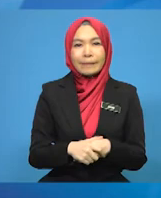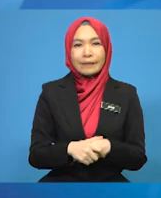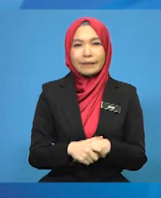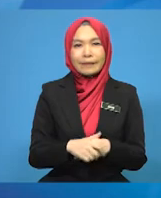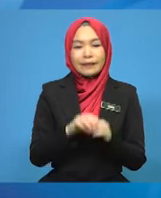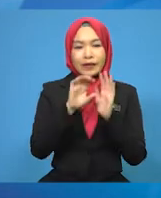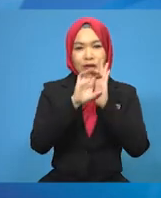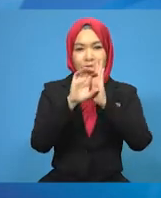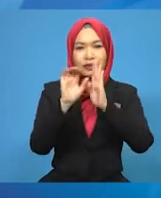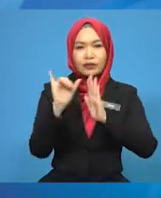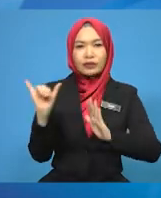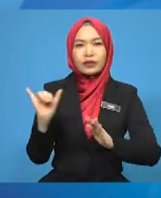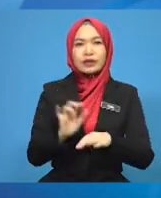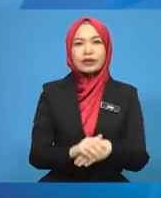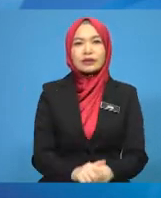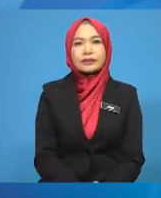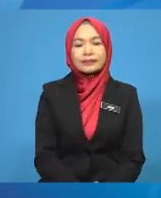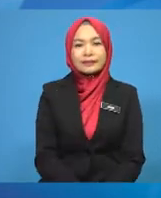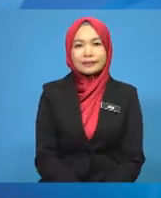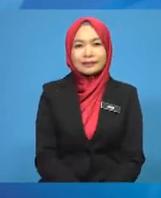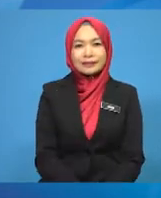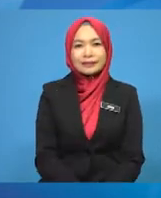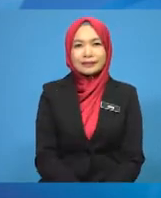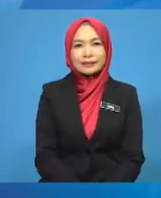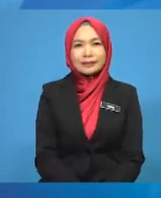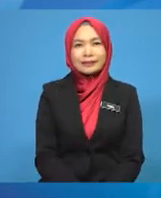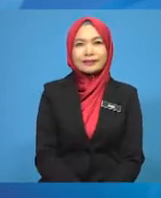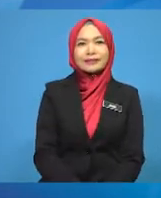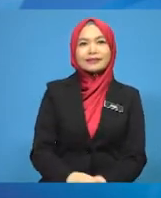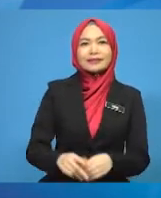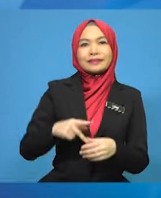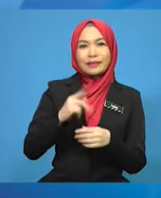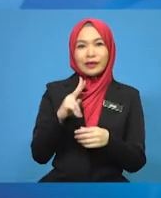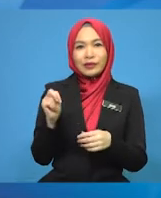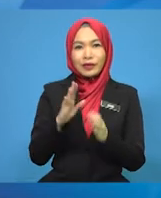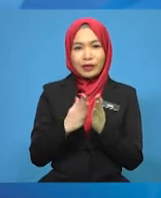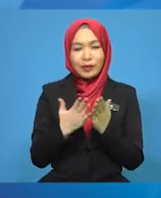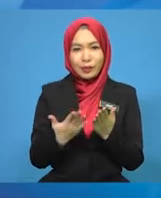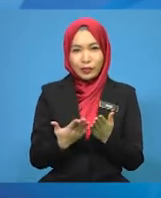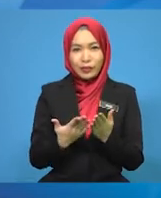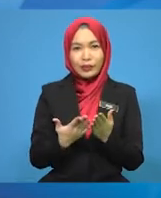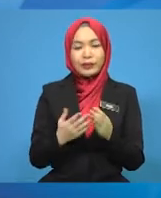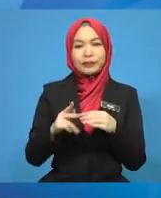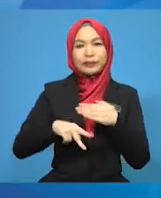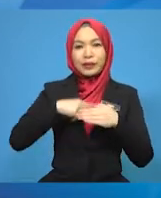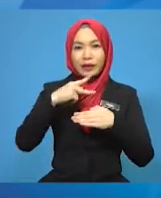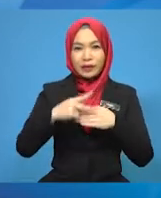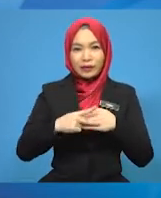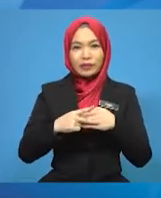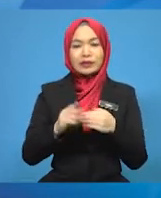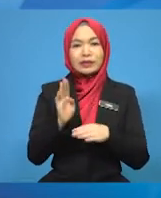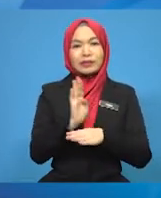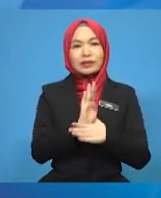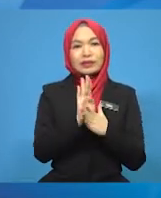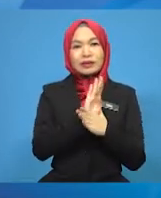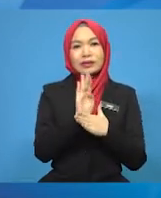Contoh penggunaan warna elegan dalam penerbitan, pembungkusan, pengiklanan dan identiti korporat telah saya sediakan di dalam